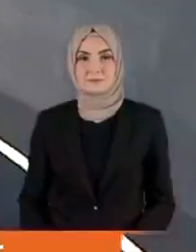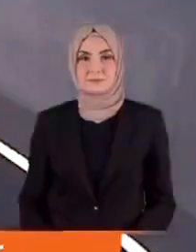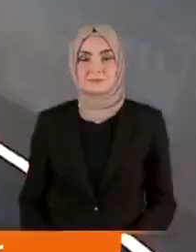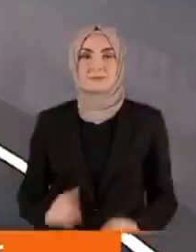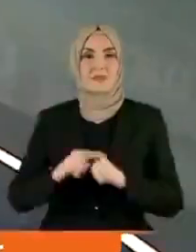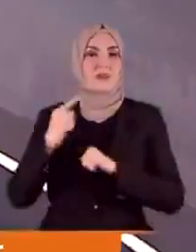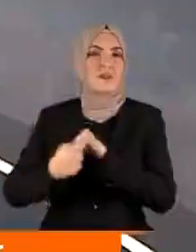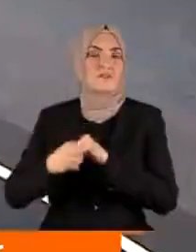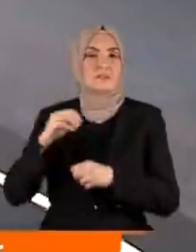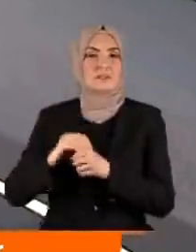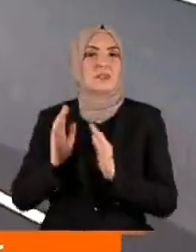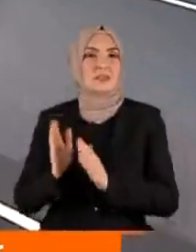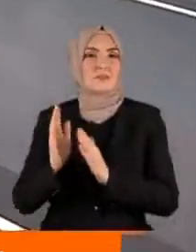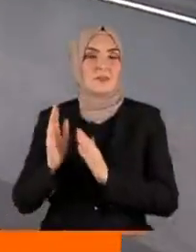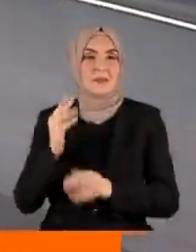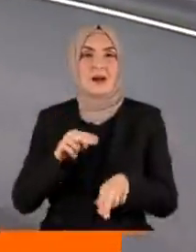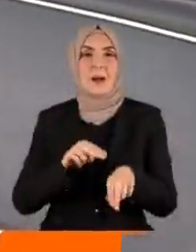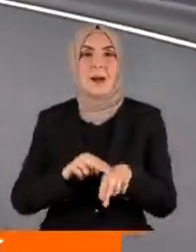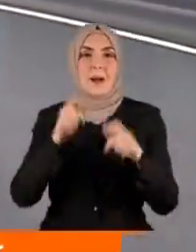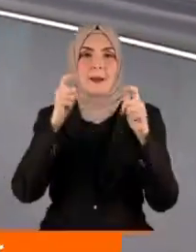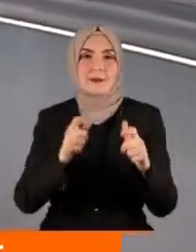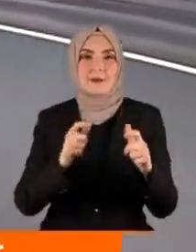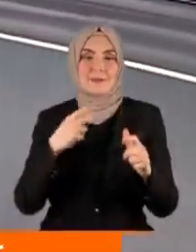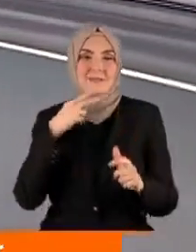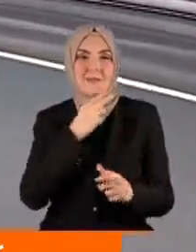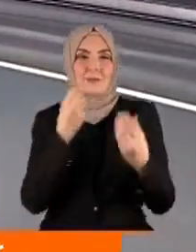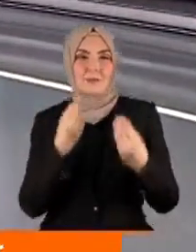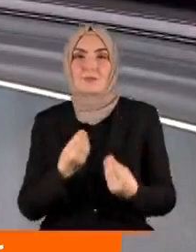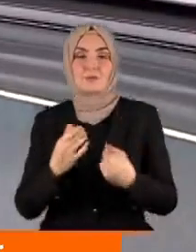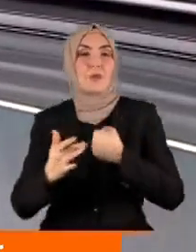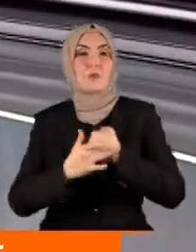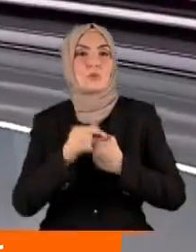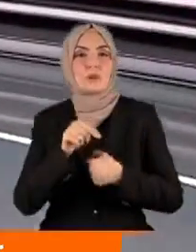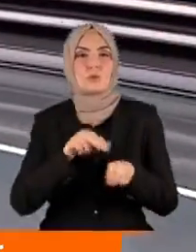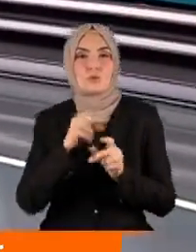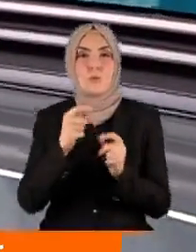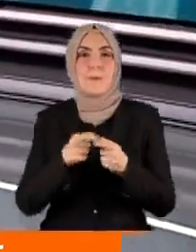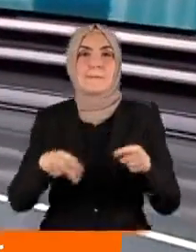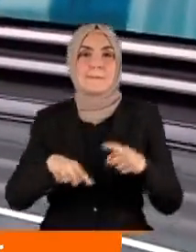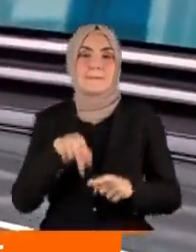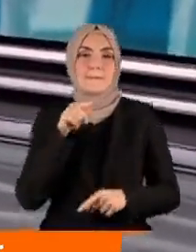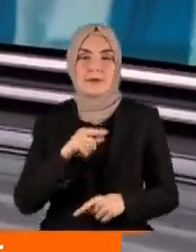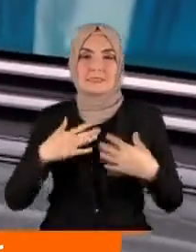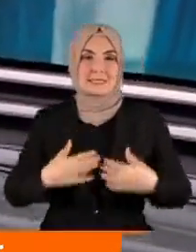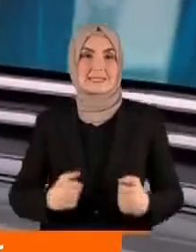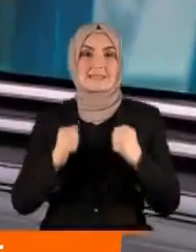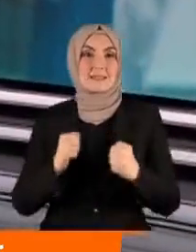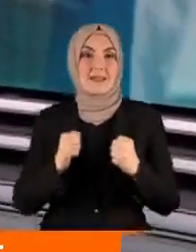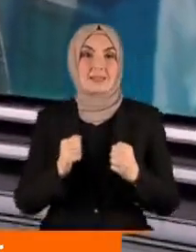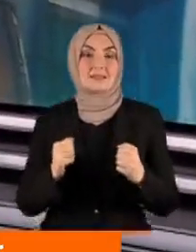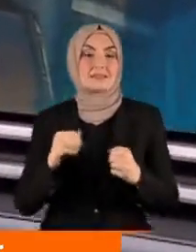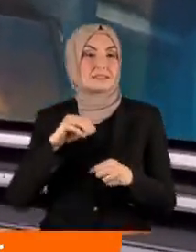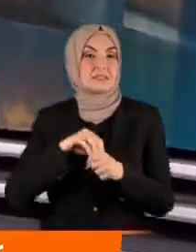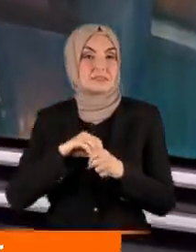Hafta boyunca Karayiplerin renkli ülkesi Küba'nın sağlık alanındaki başarılarını ekranlarınıza getirdik. Bugünse ülkeye turist